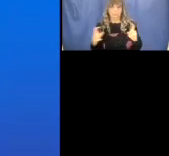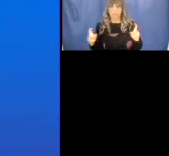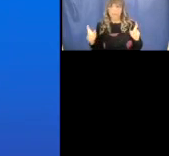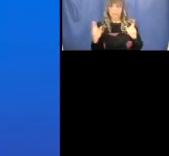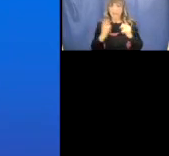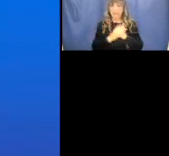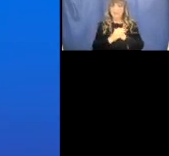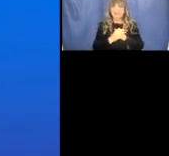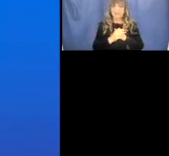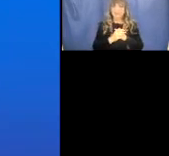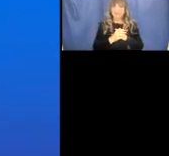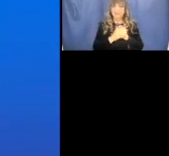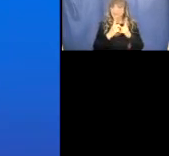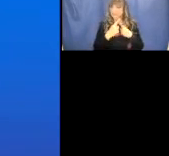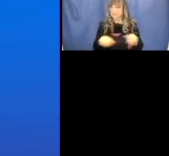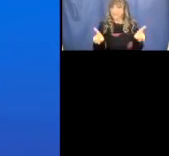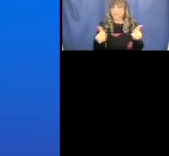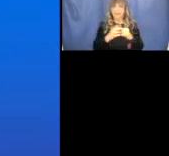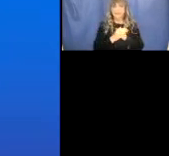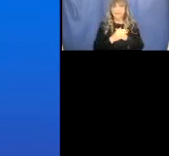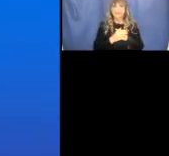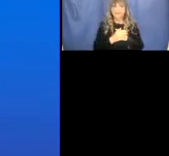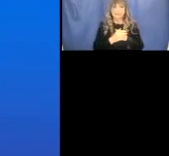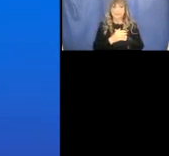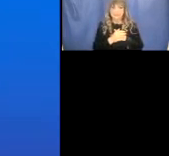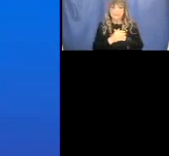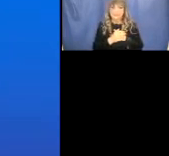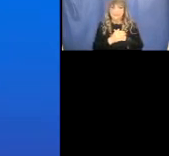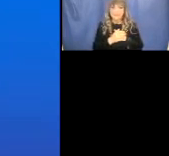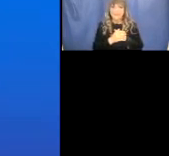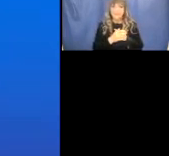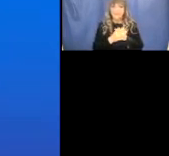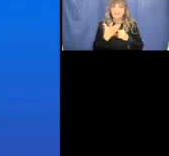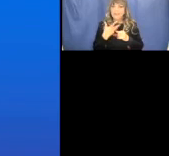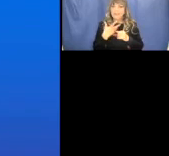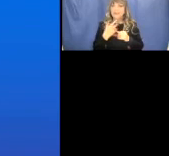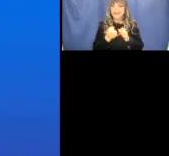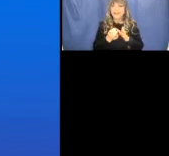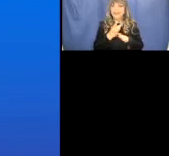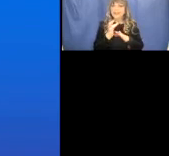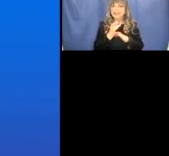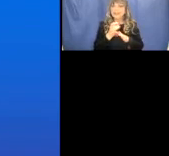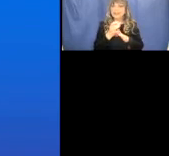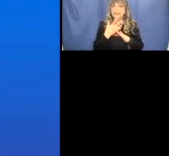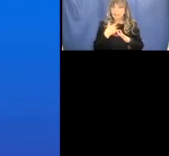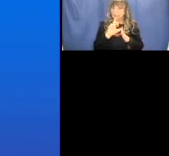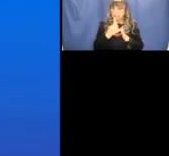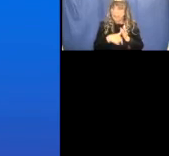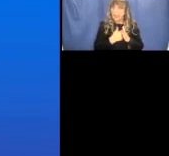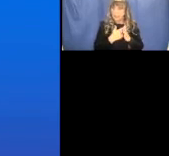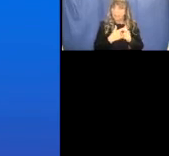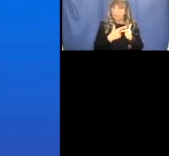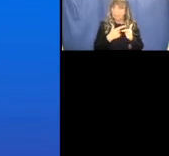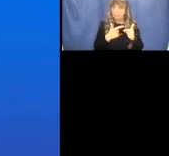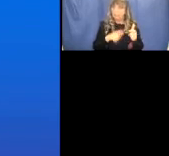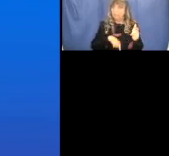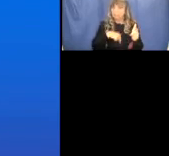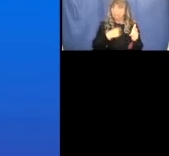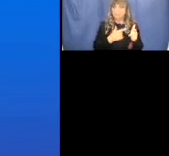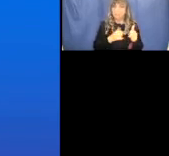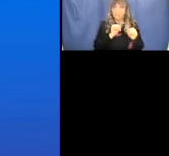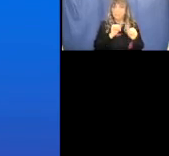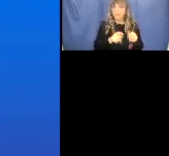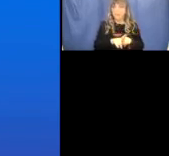il fatto che hanno avuto i cristalli hanno avuto più tempo per accrescersi malaluna forma è identica in